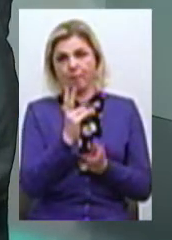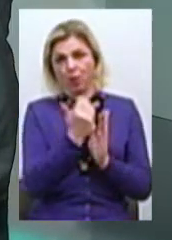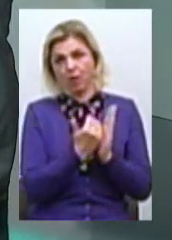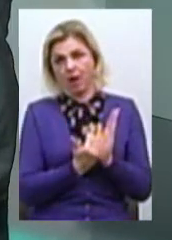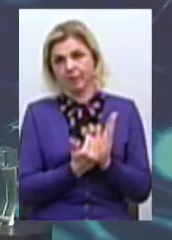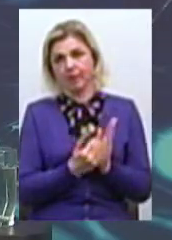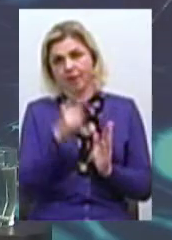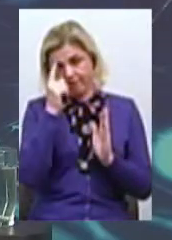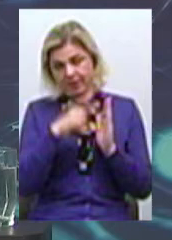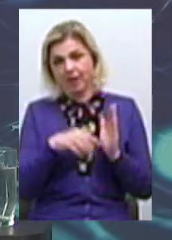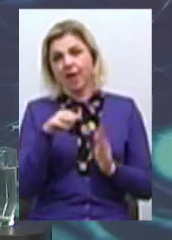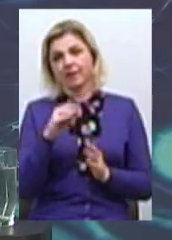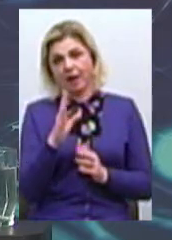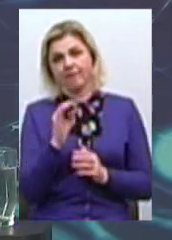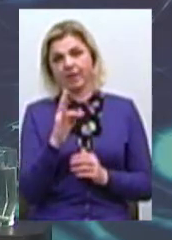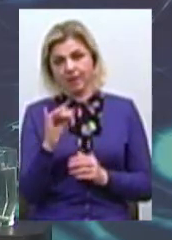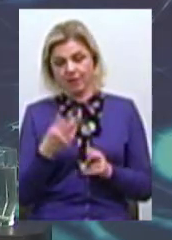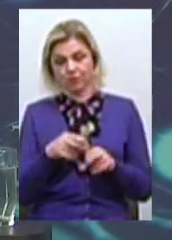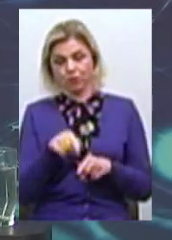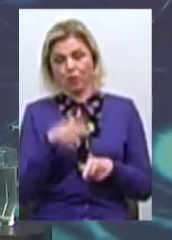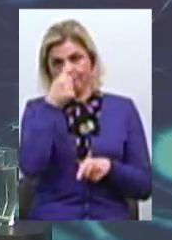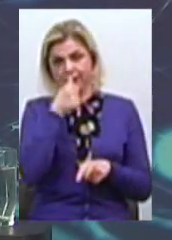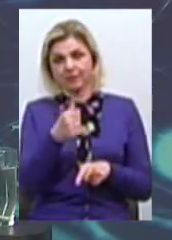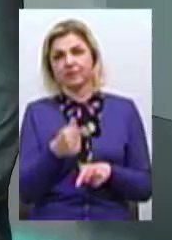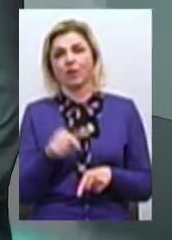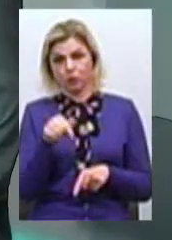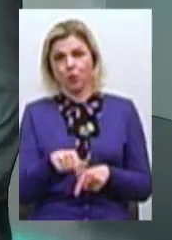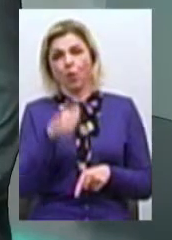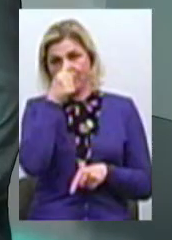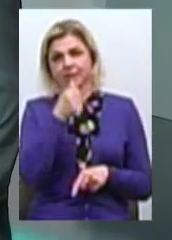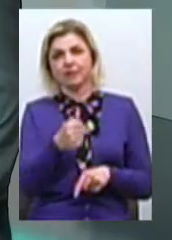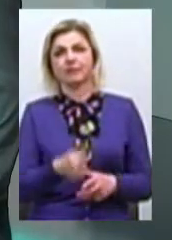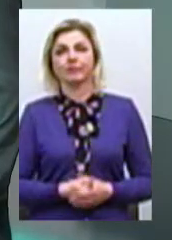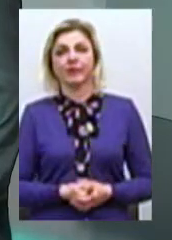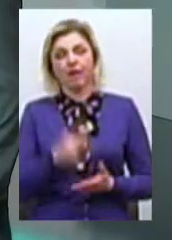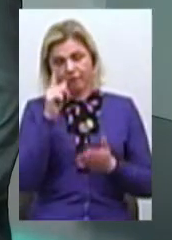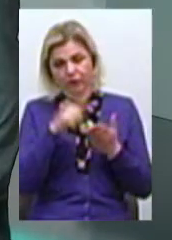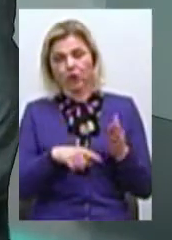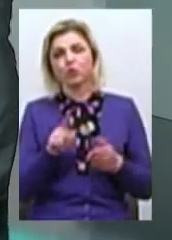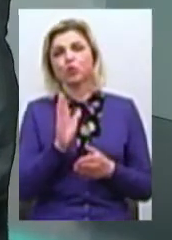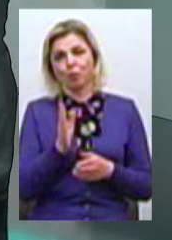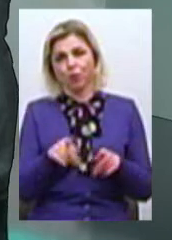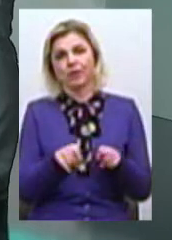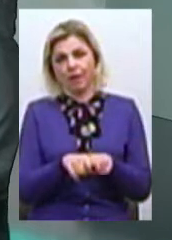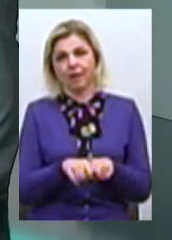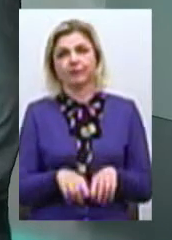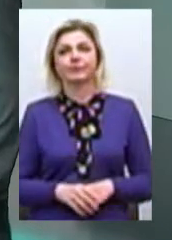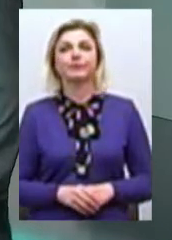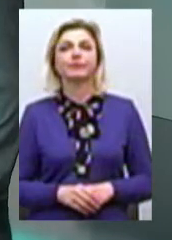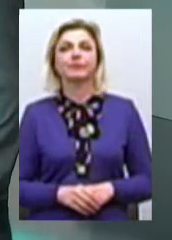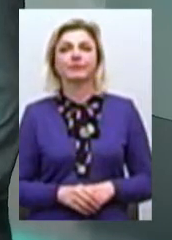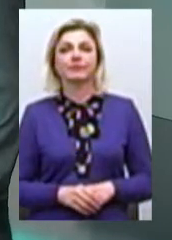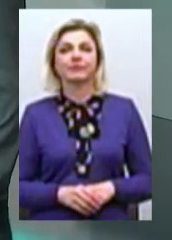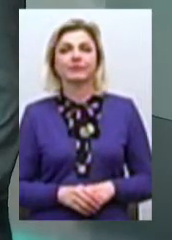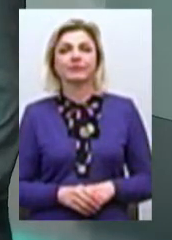що в травні місяці в цьому. Тобто так. Вже цього місяця? Так, да, так. Вірю, що це так і буде. До кінця місяця ми вже вирішимо це